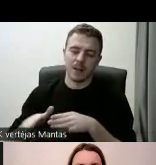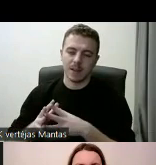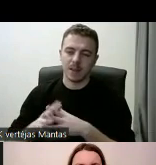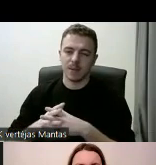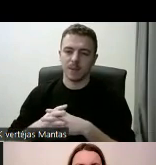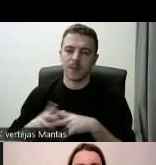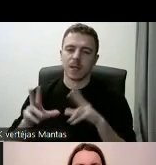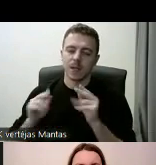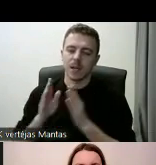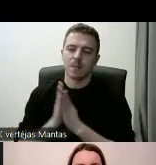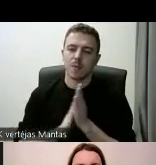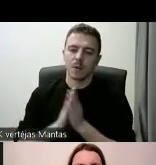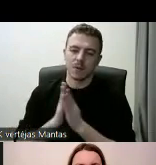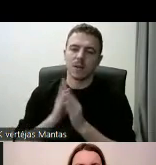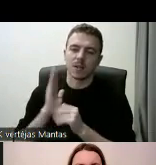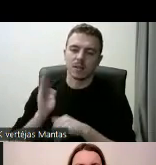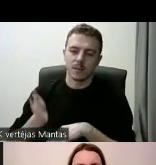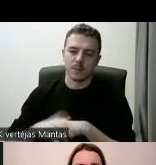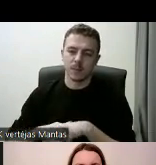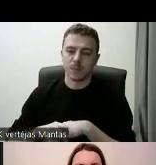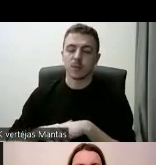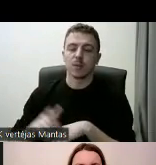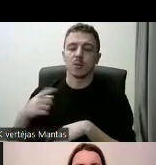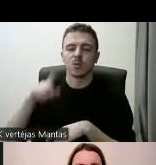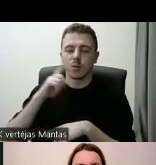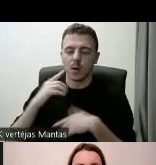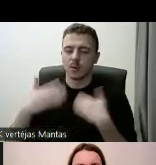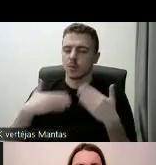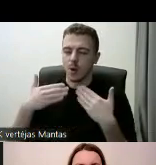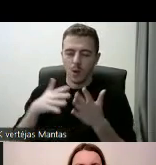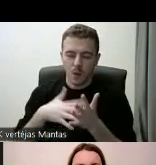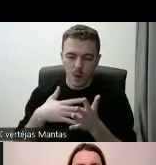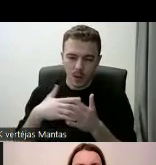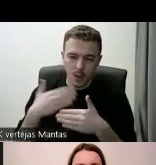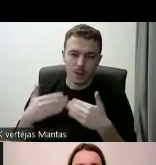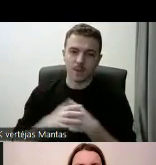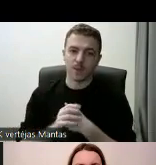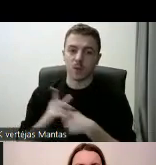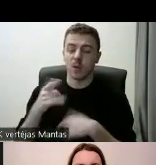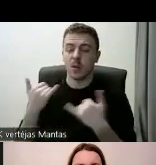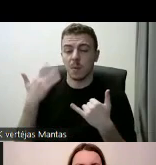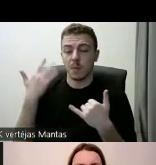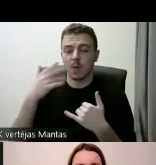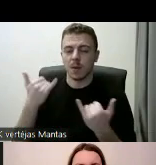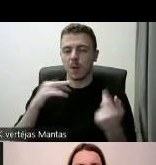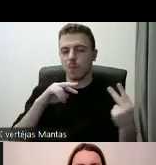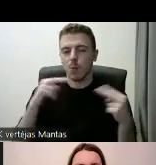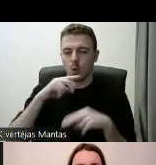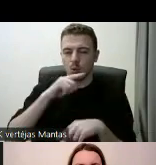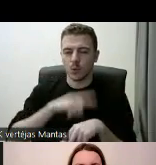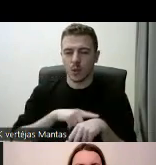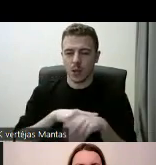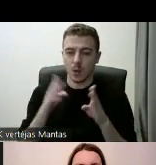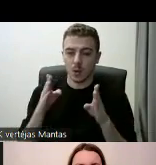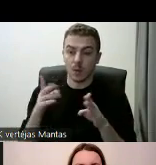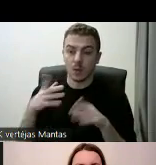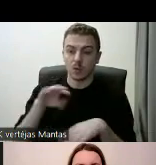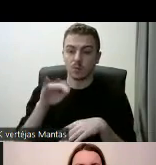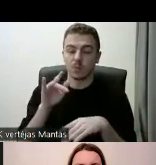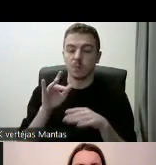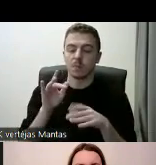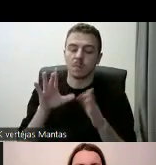jūs motyvuos. Jūs norėsite eiti toliau ir pagalvokite, jūs dabar patirite pokyčių laikotarpį. Tai jūs pasirenkate